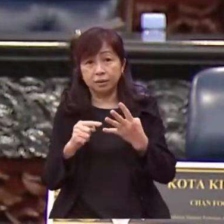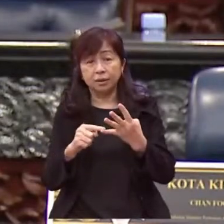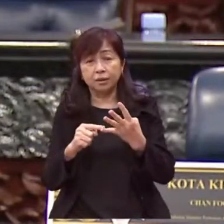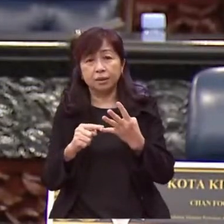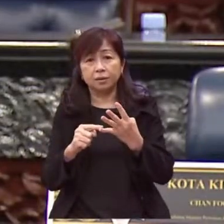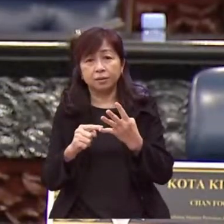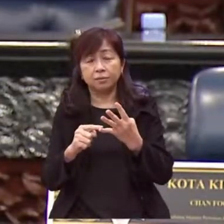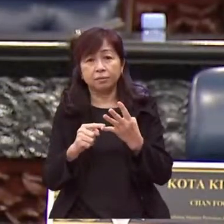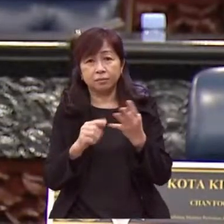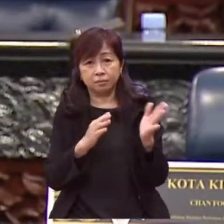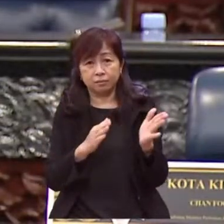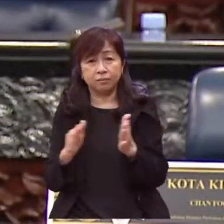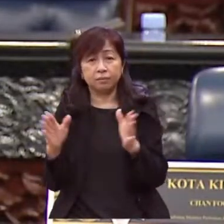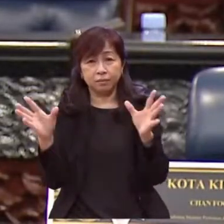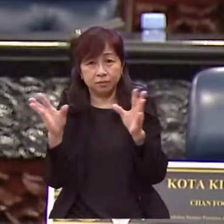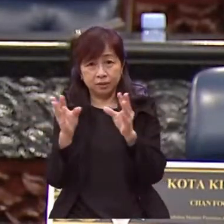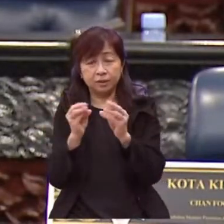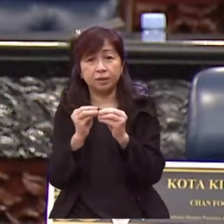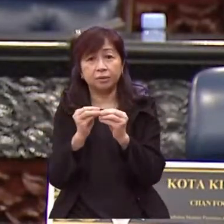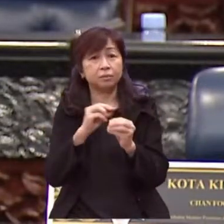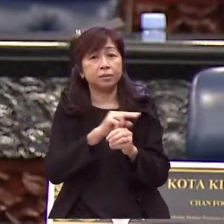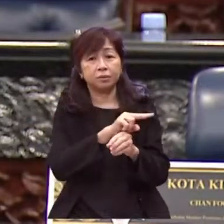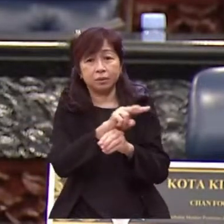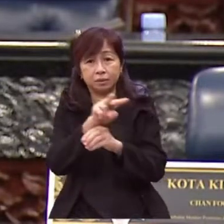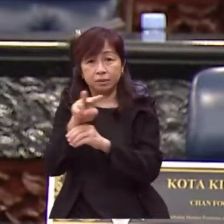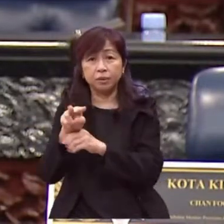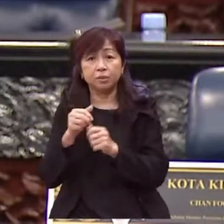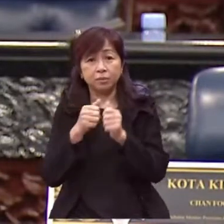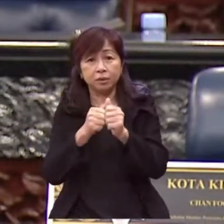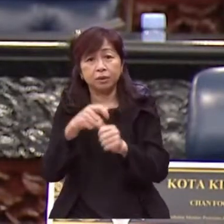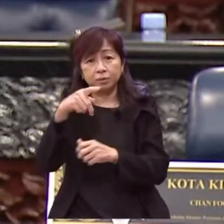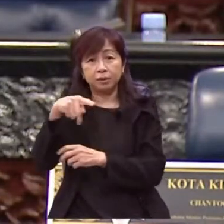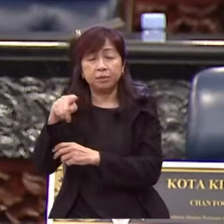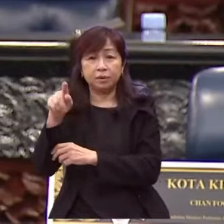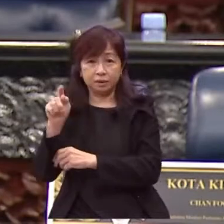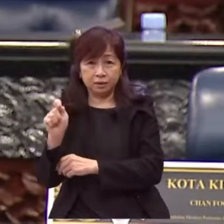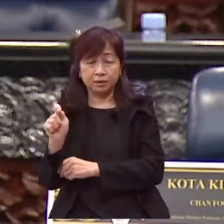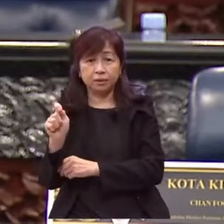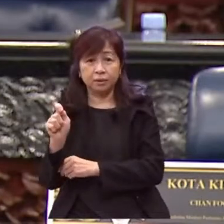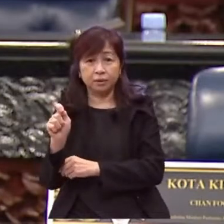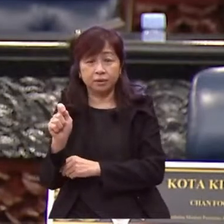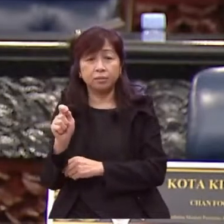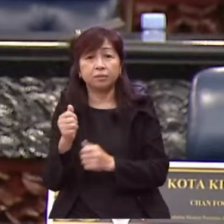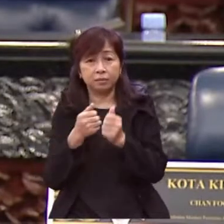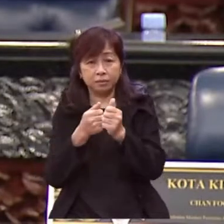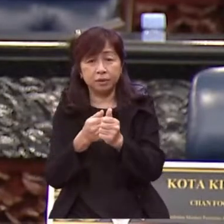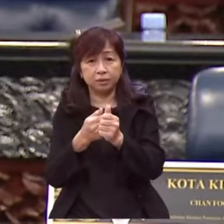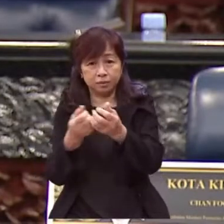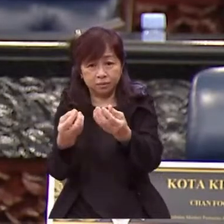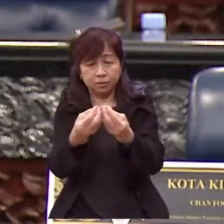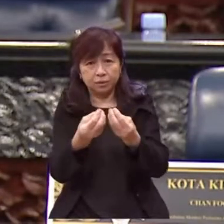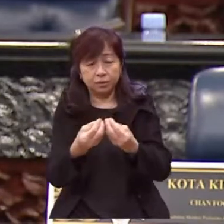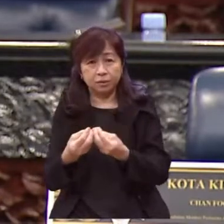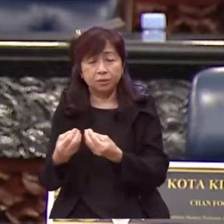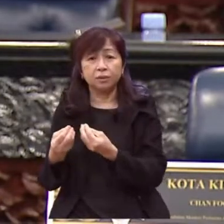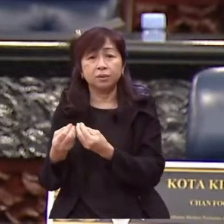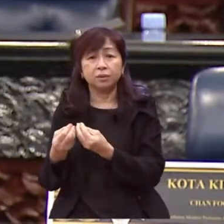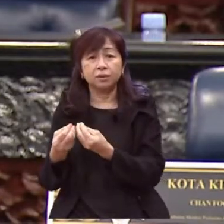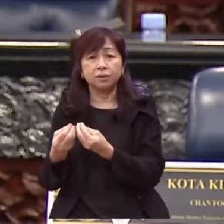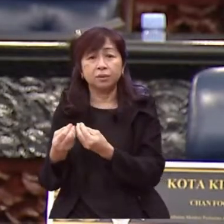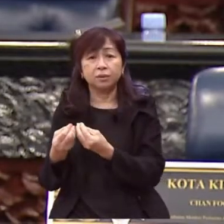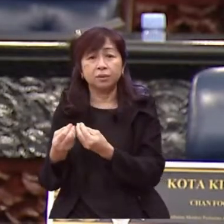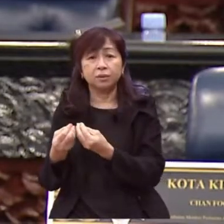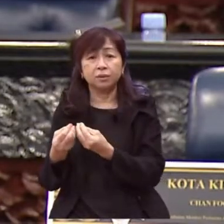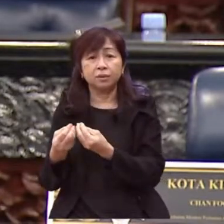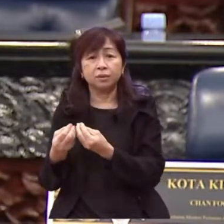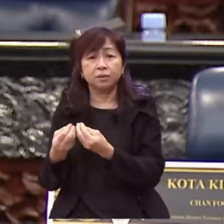Jawa Barat pemantauan secara berkala mengikut PBT berkaitan stetes bilangan pangsu Puri yang tiada jmb atau MC